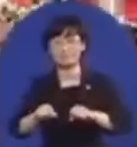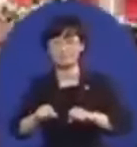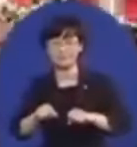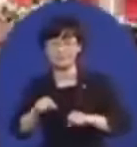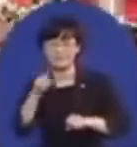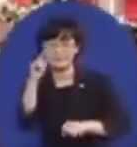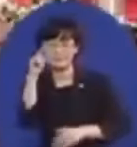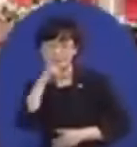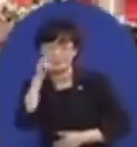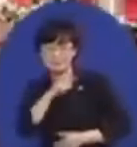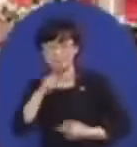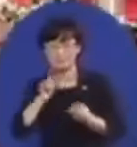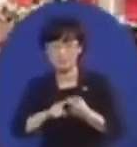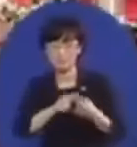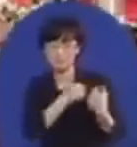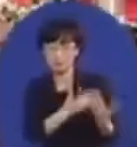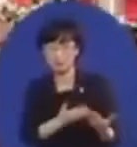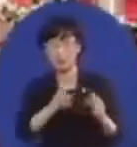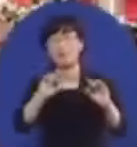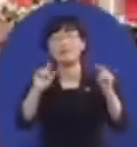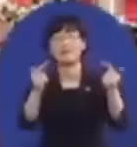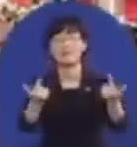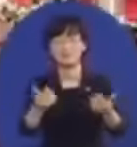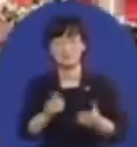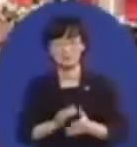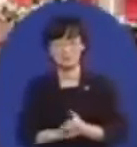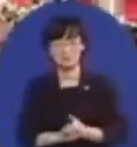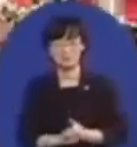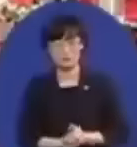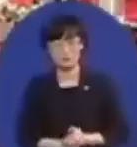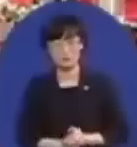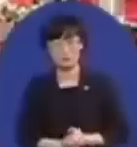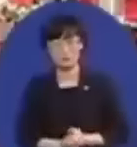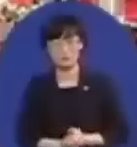가만히 내버려 두지 않는 것입니다.